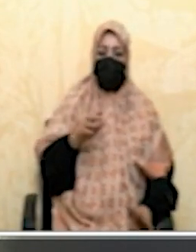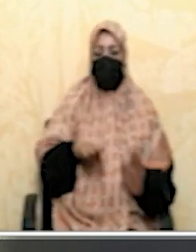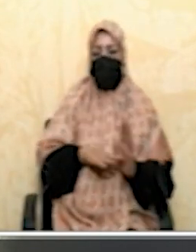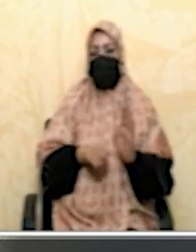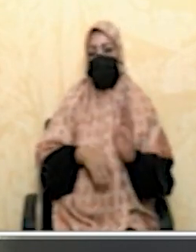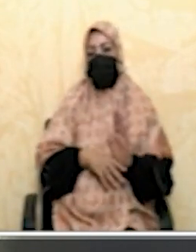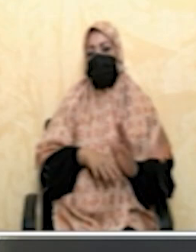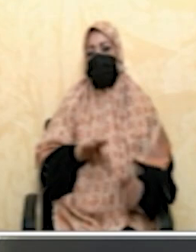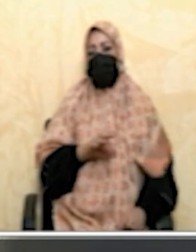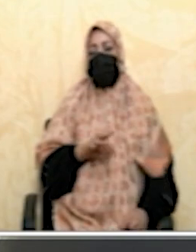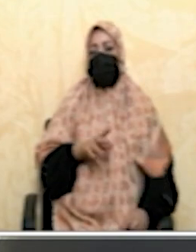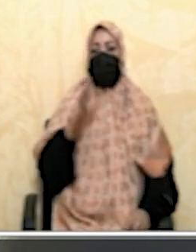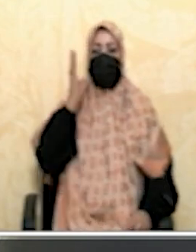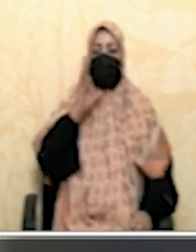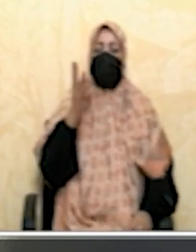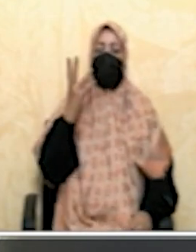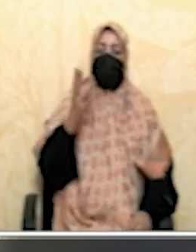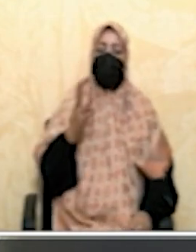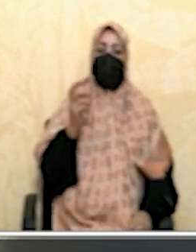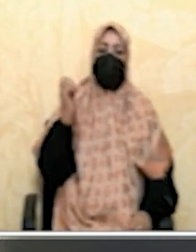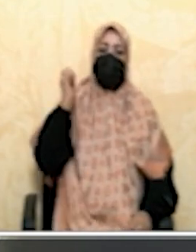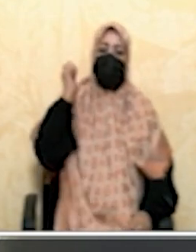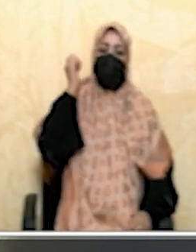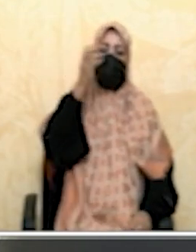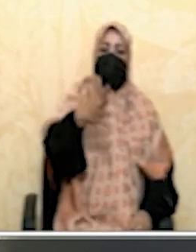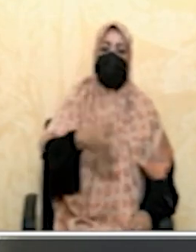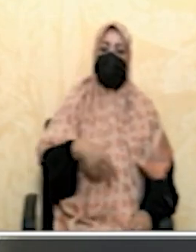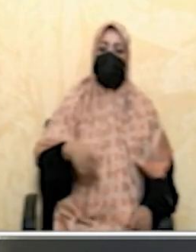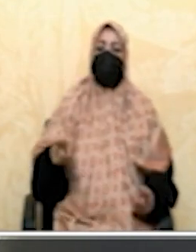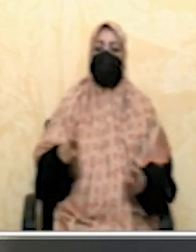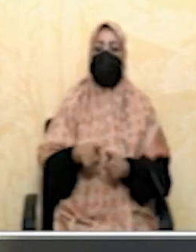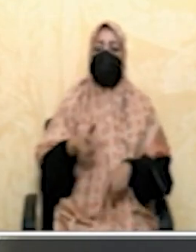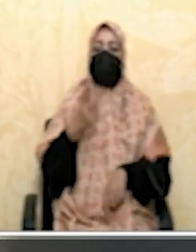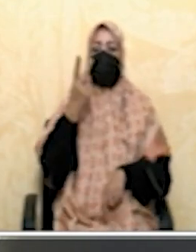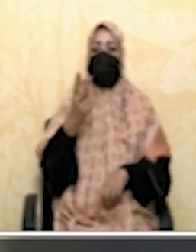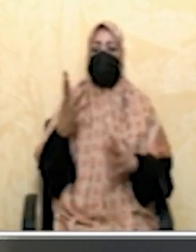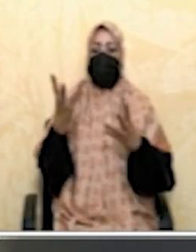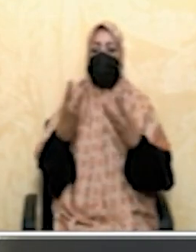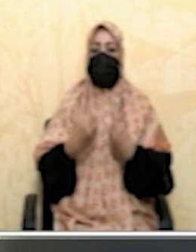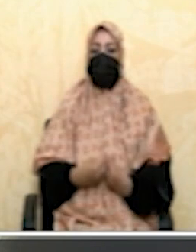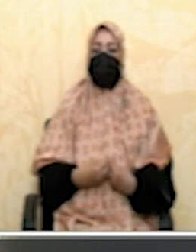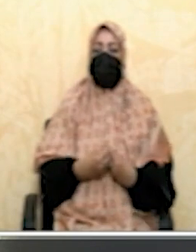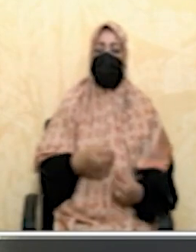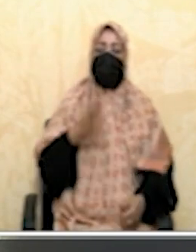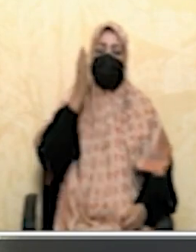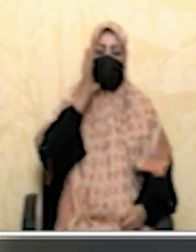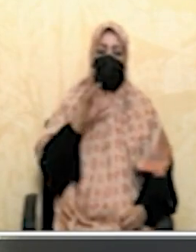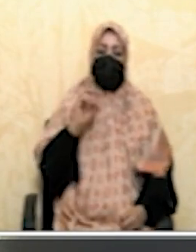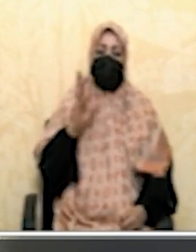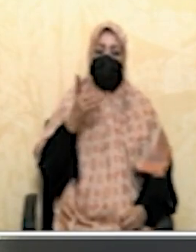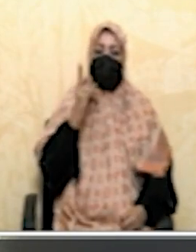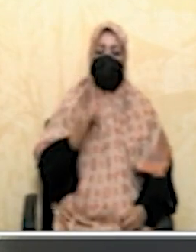ان تصلي القصر وصلاه القصر افضل من صلاه الاتمام واعظم اجرا اما الجمعه